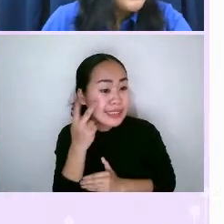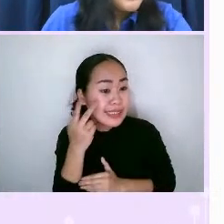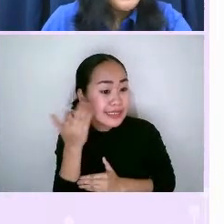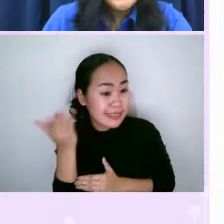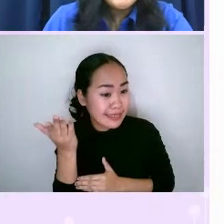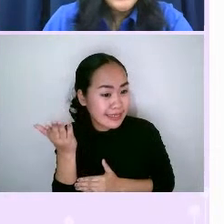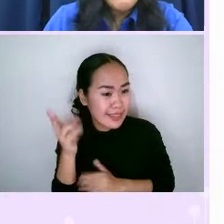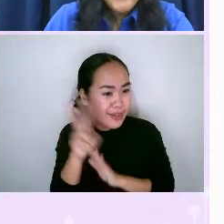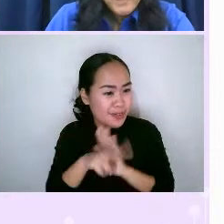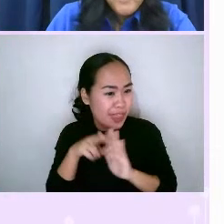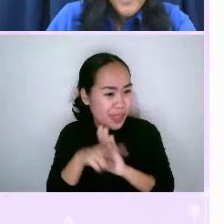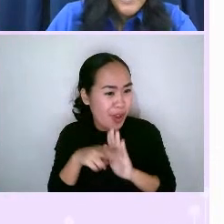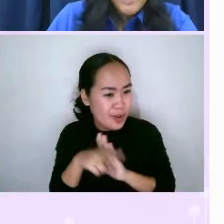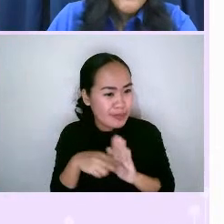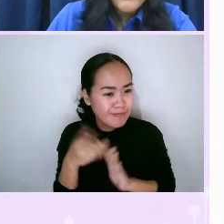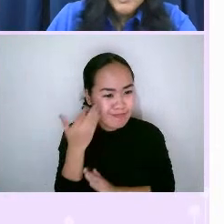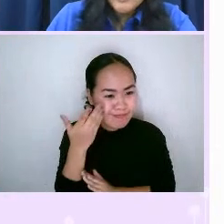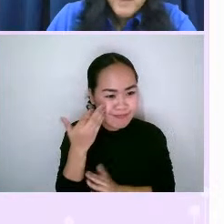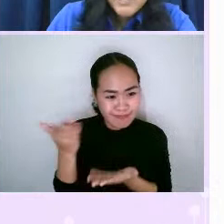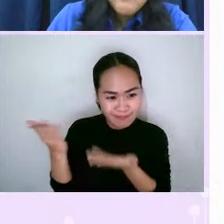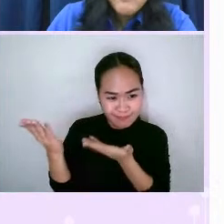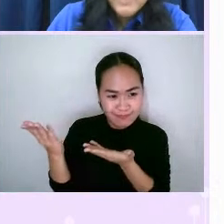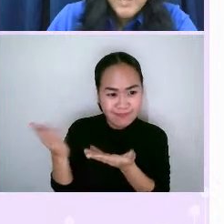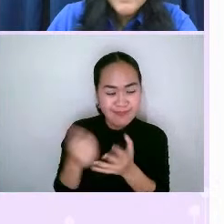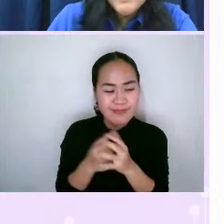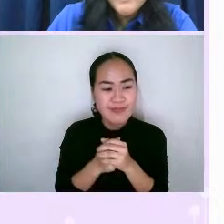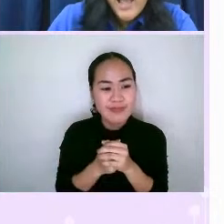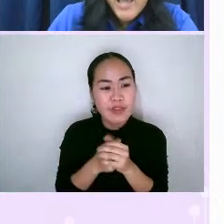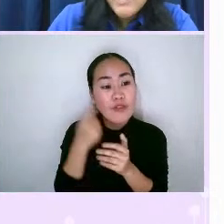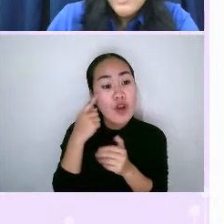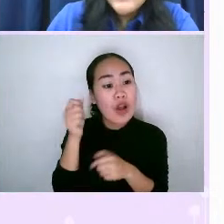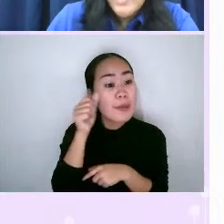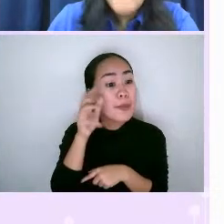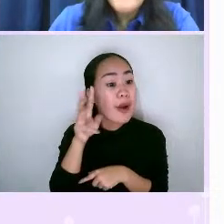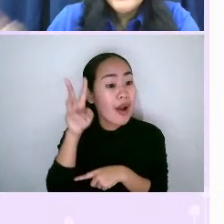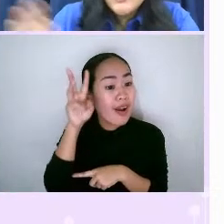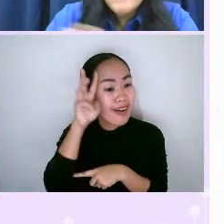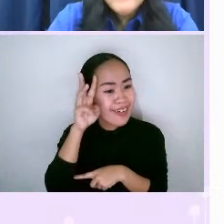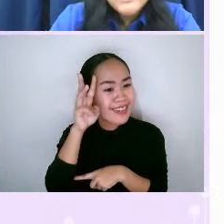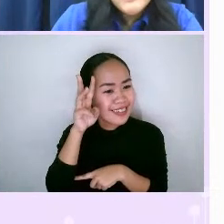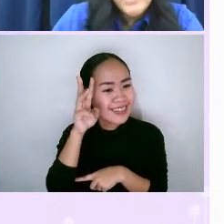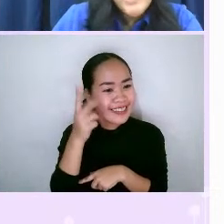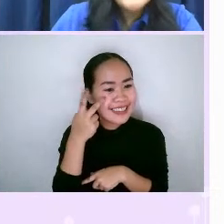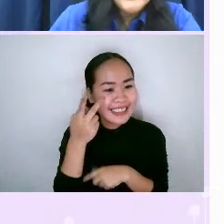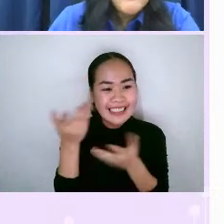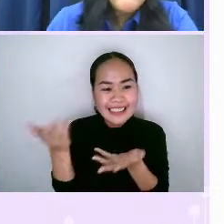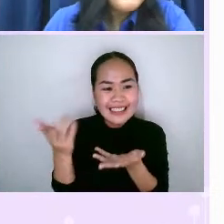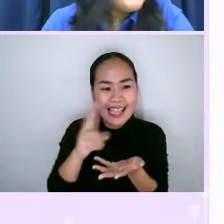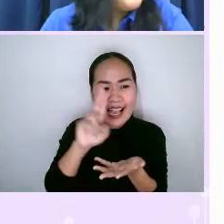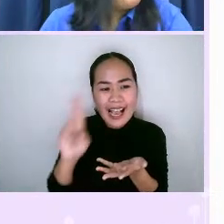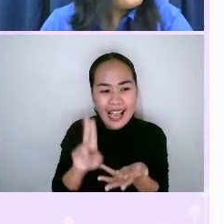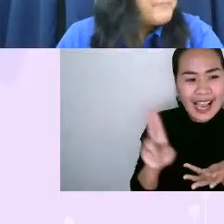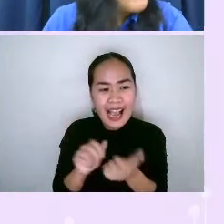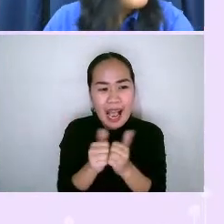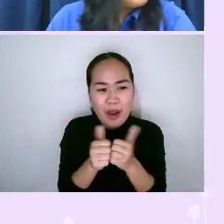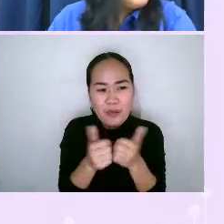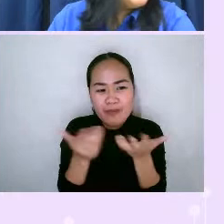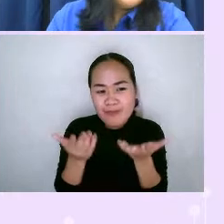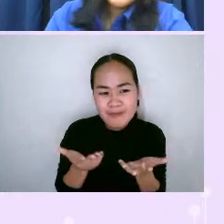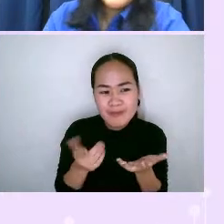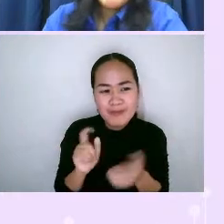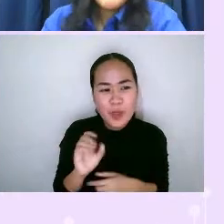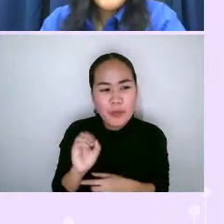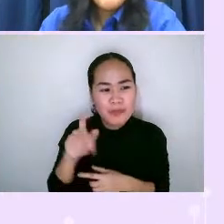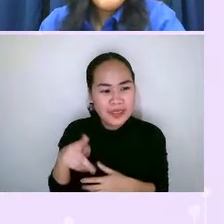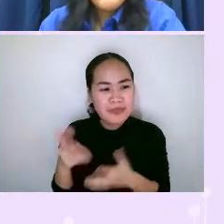kami na i-play po ang aming videos para po malaman ng lahat na paano gamitin ang TOP. Pa-play po na